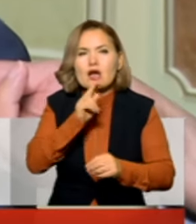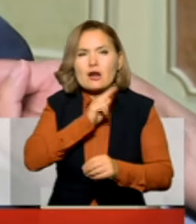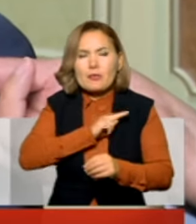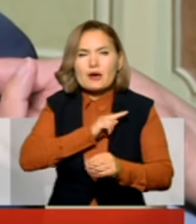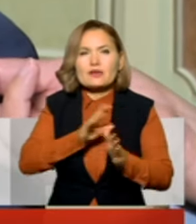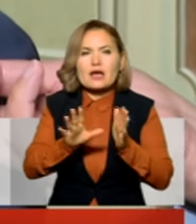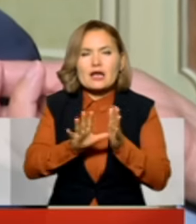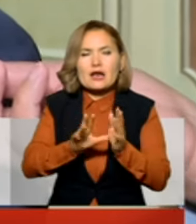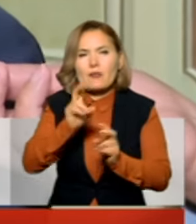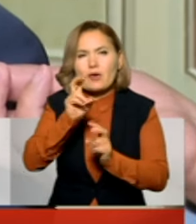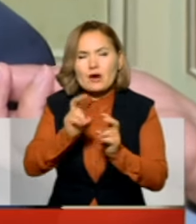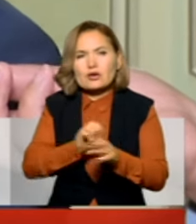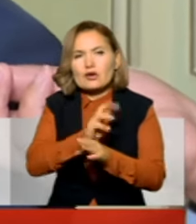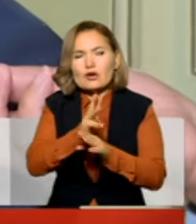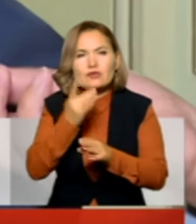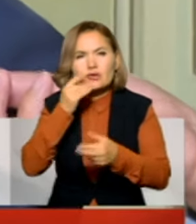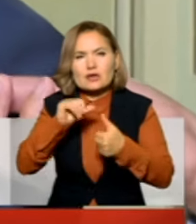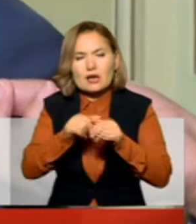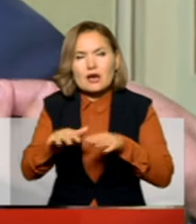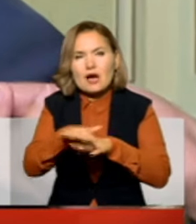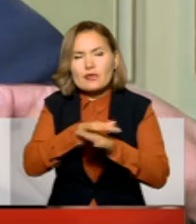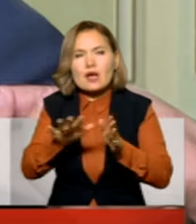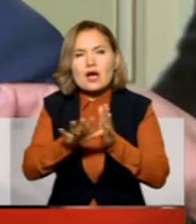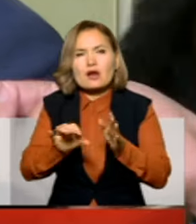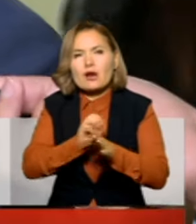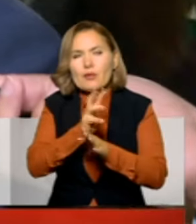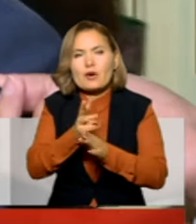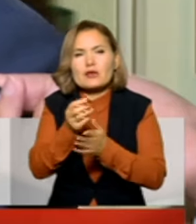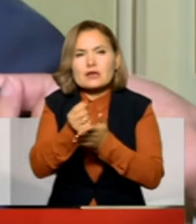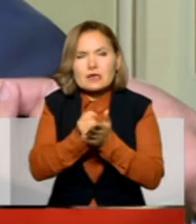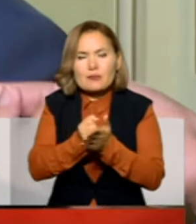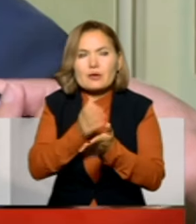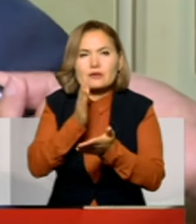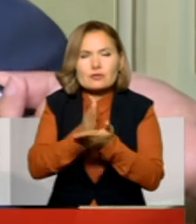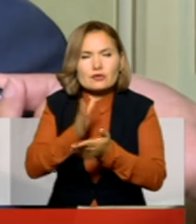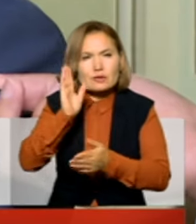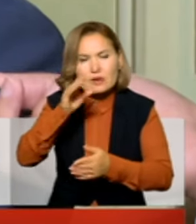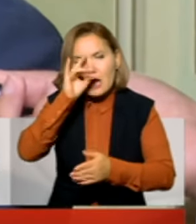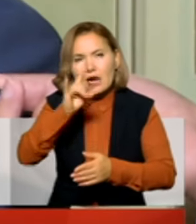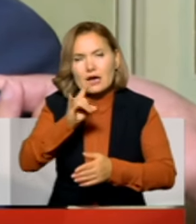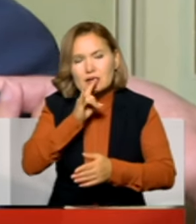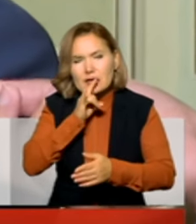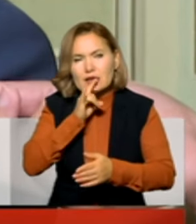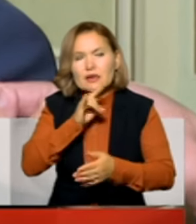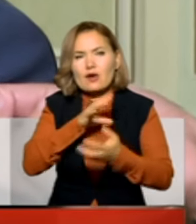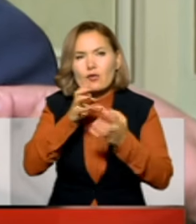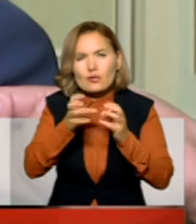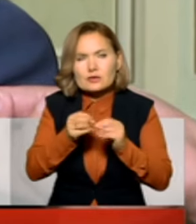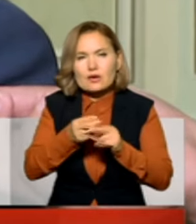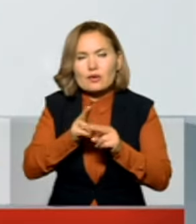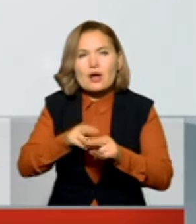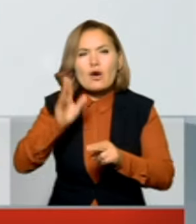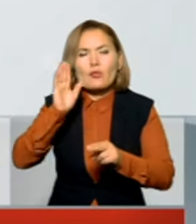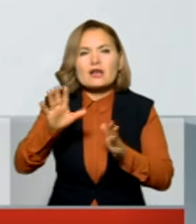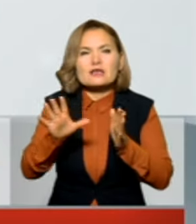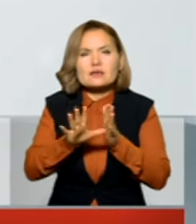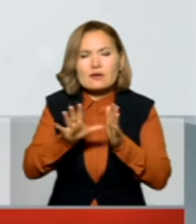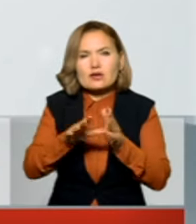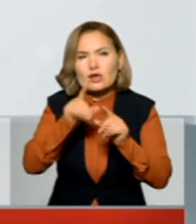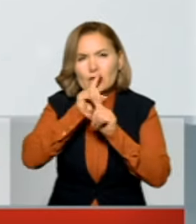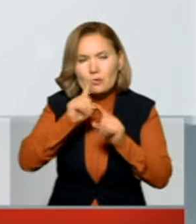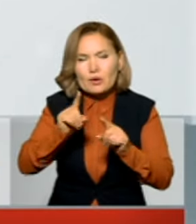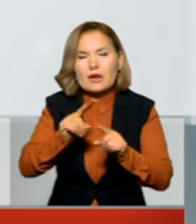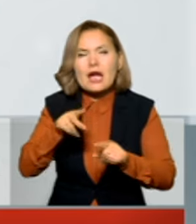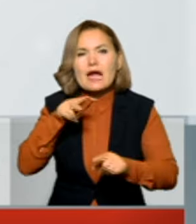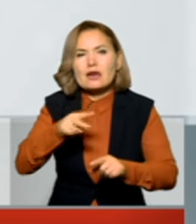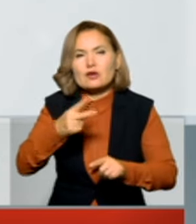реактор энергия көзі ғой, тұрақты энергия көзі. Үлкен қуатты тұрақты энергия көзі. Ол болмаса, ертең сіздер светсіз қаласыздар.